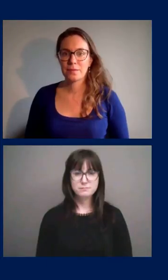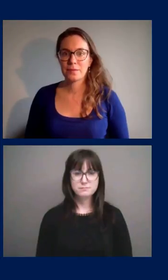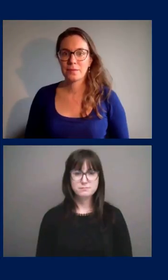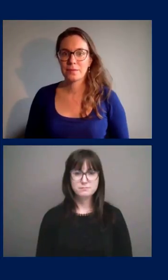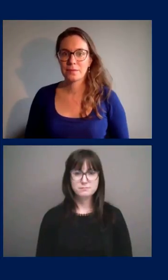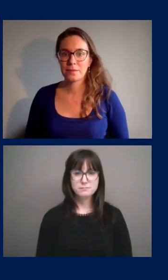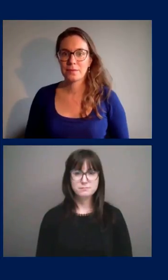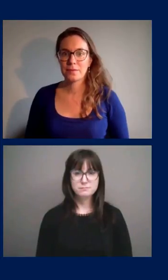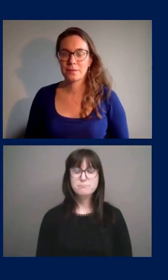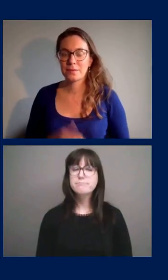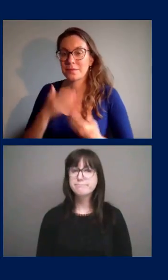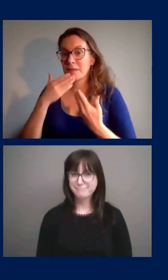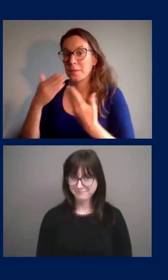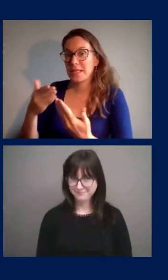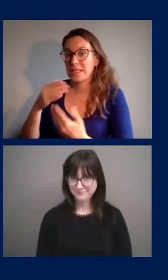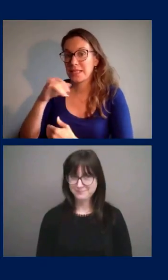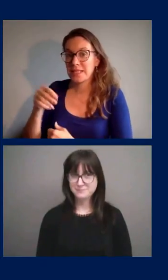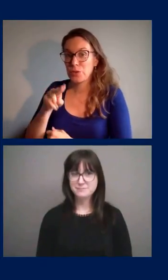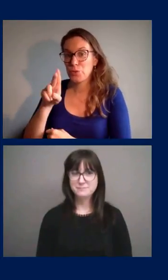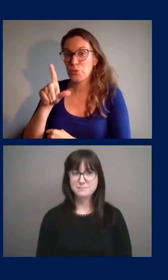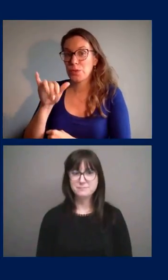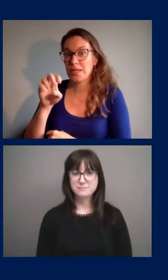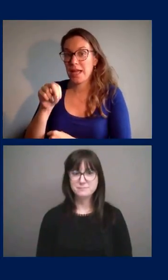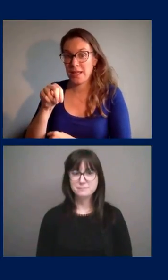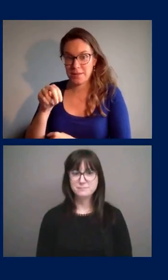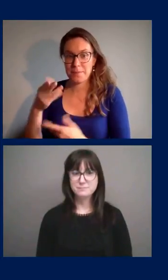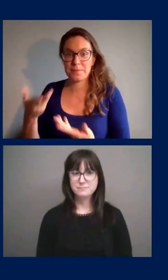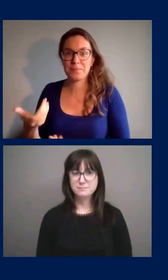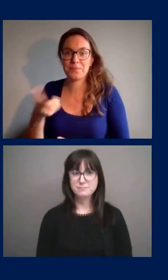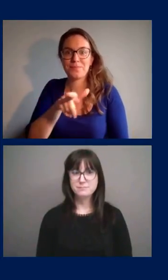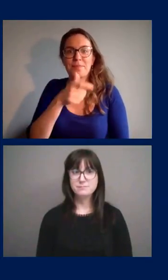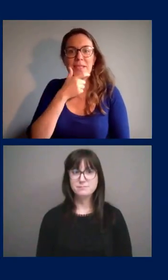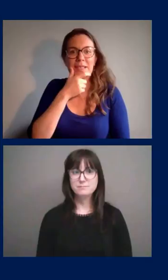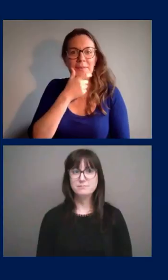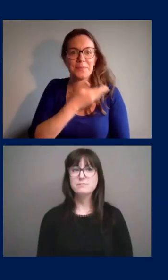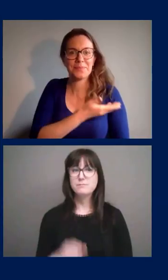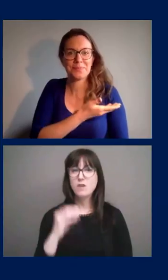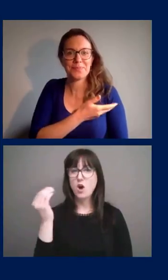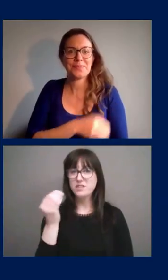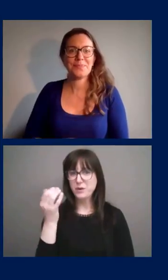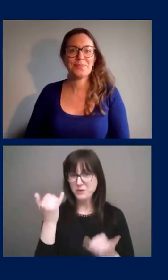merci j'ai bien nous avons amanda feffer avec ontario today